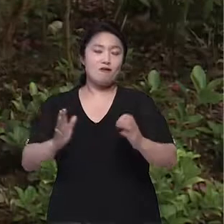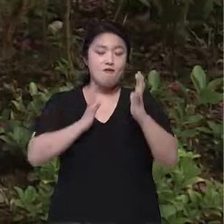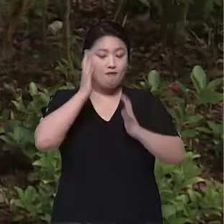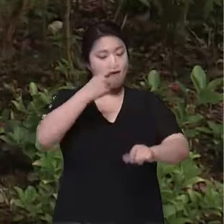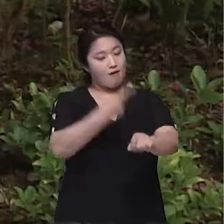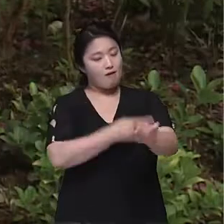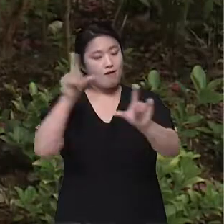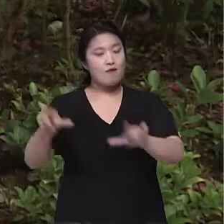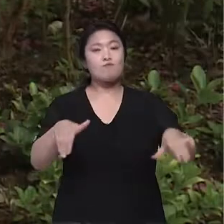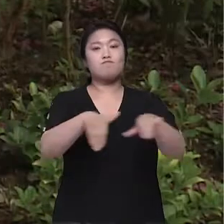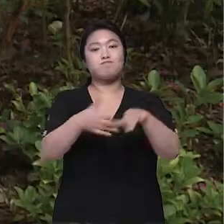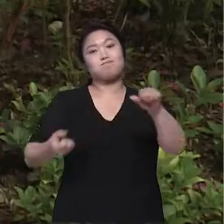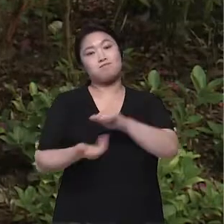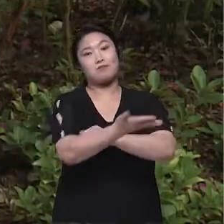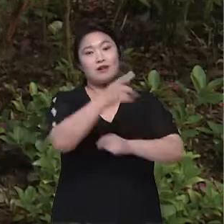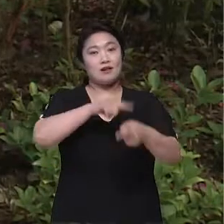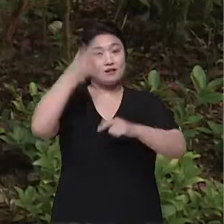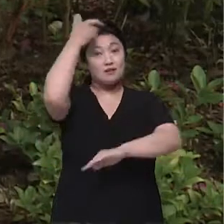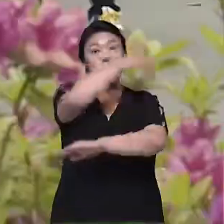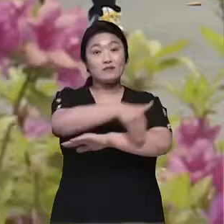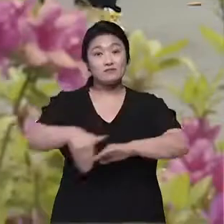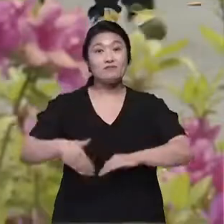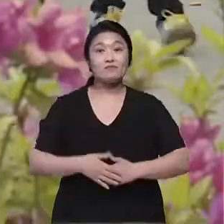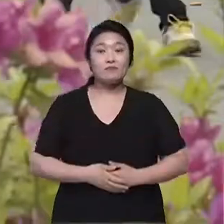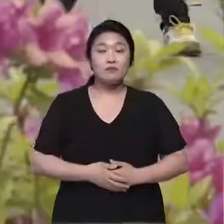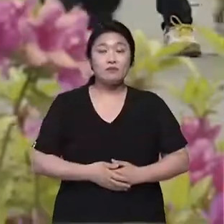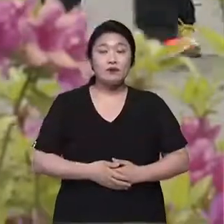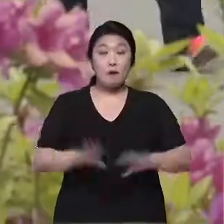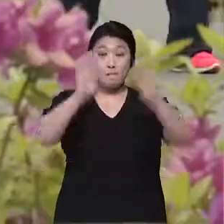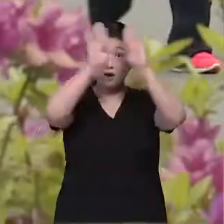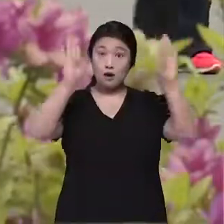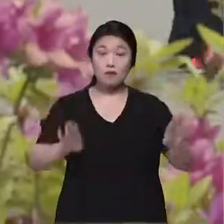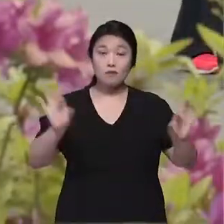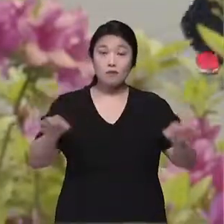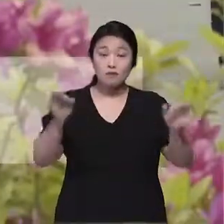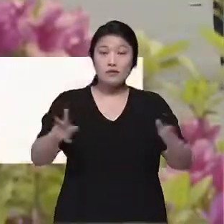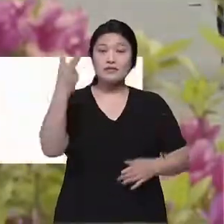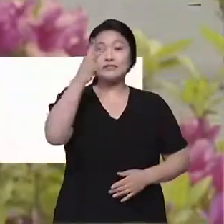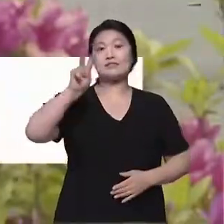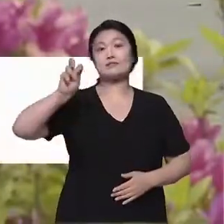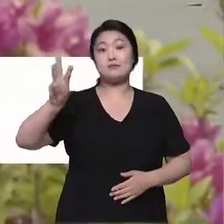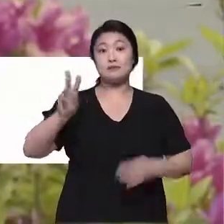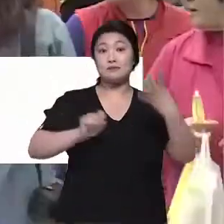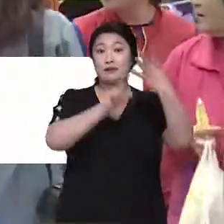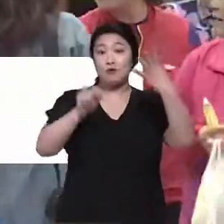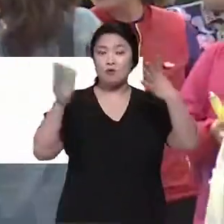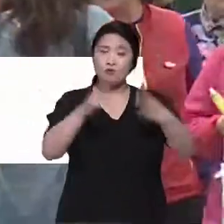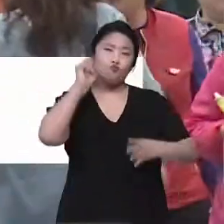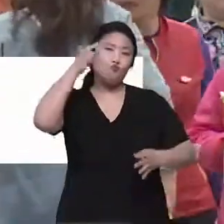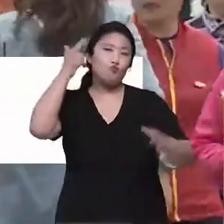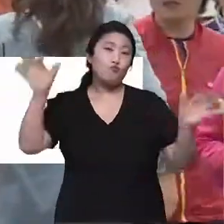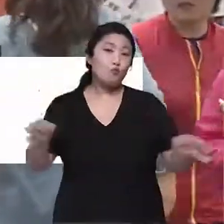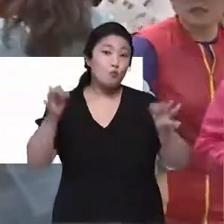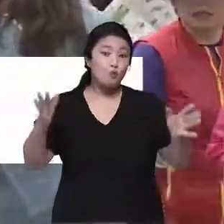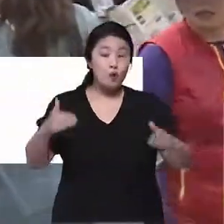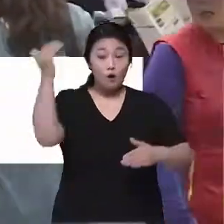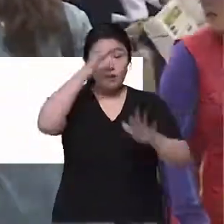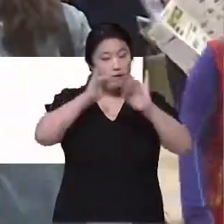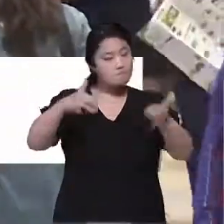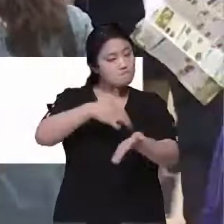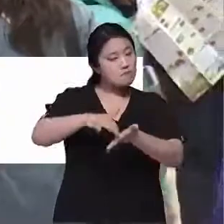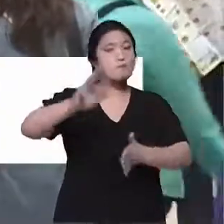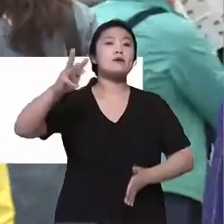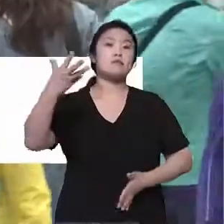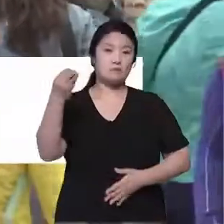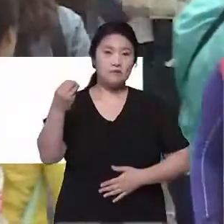일상이 되는 문화를 만든다는 구상이다 박람회가 열리는 2023 년 4 월부터 여 스탈 동안 관람객 수는